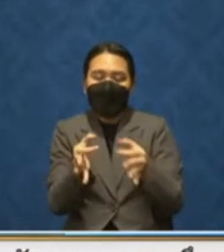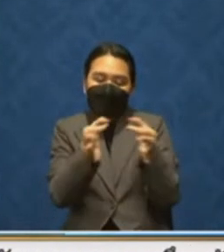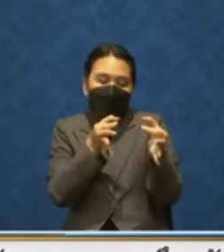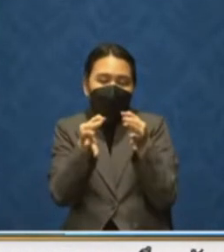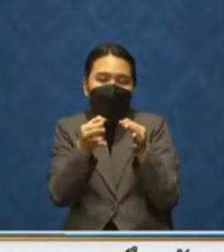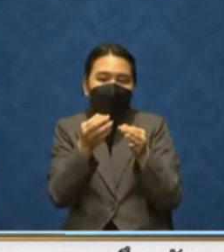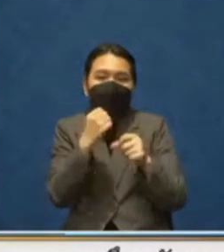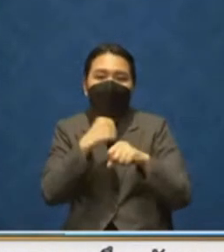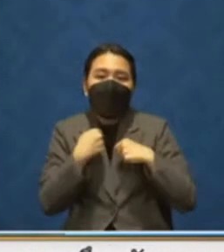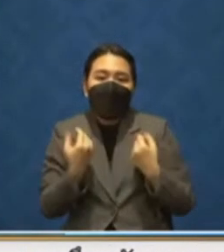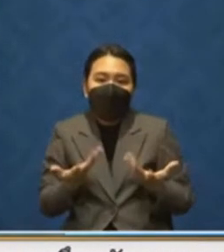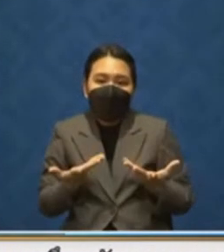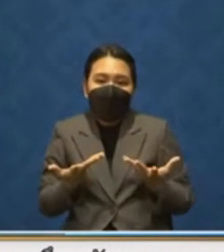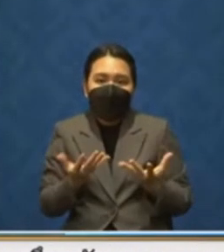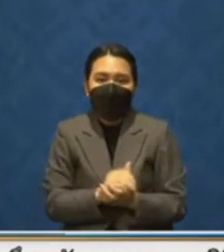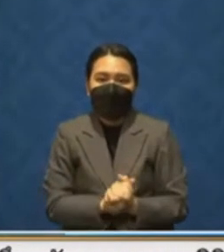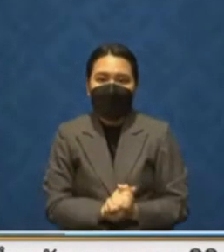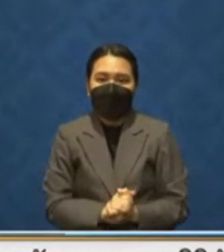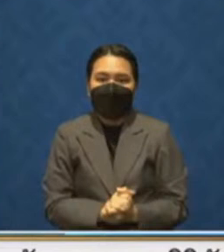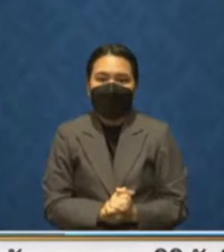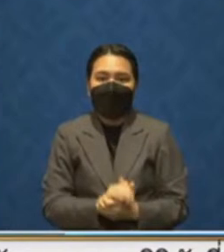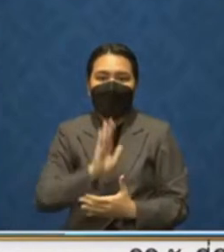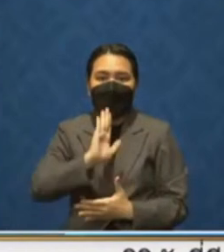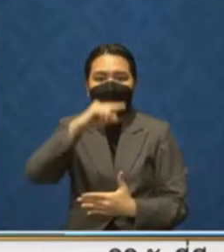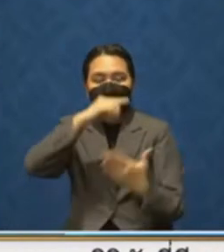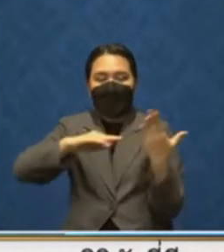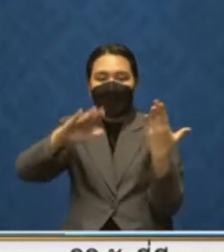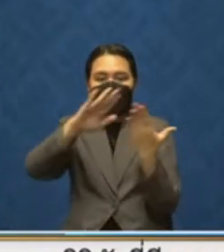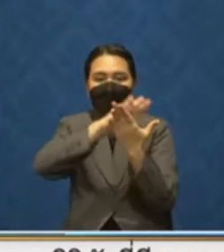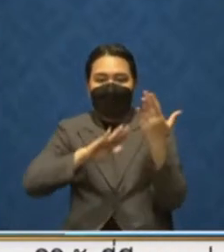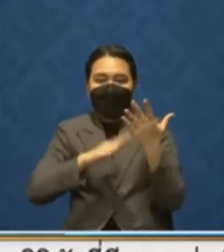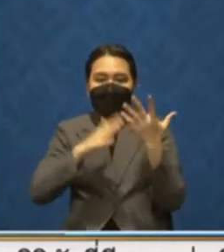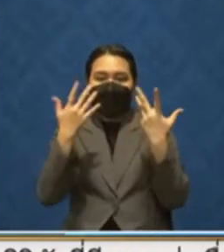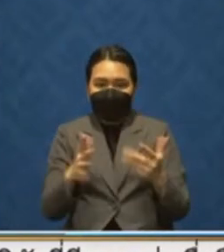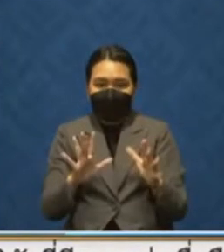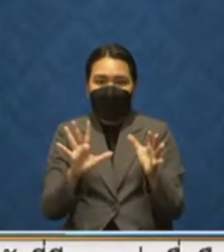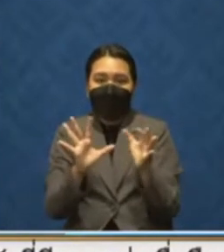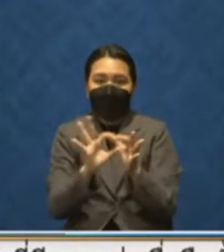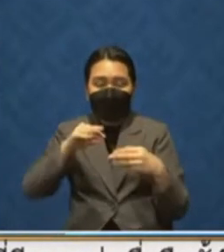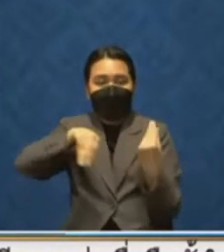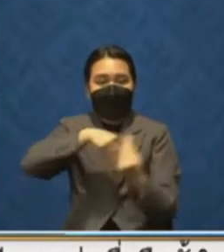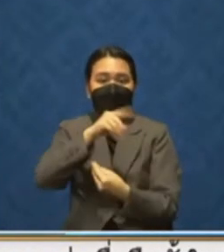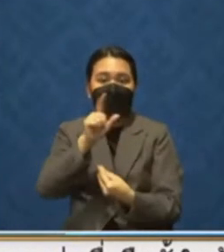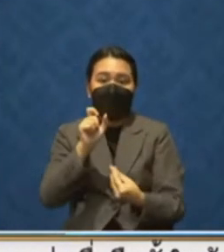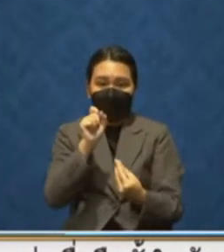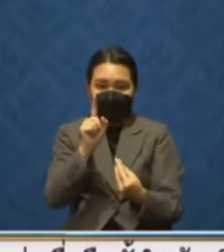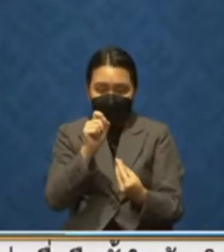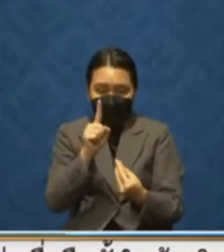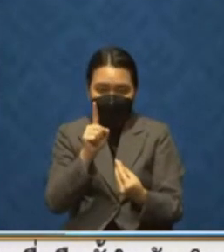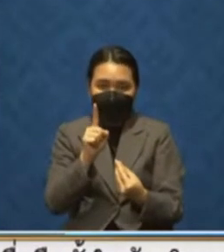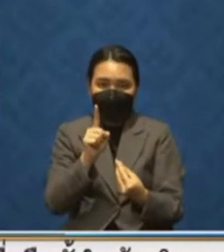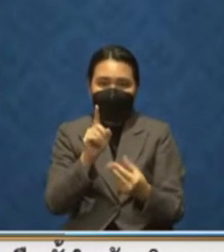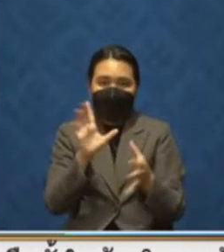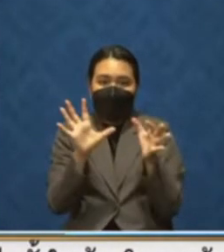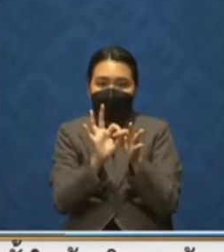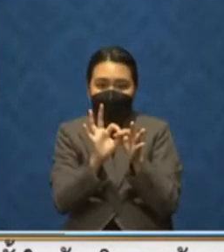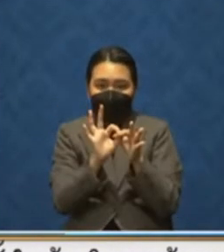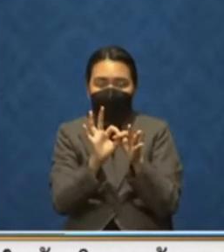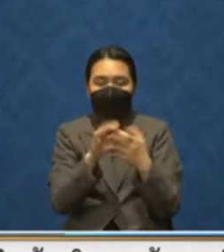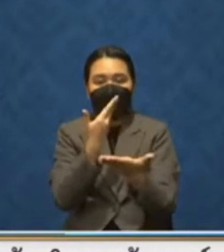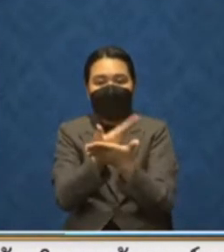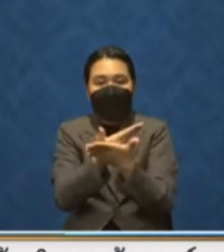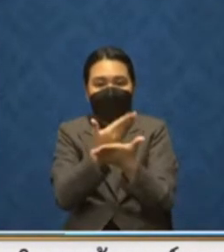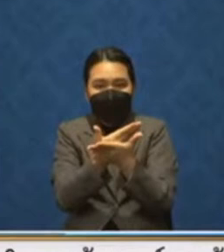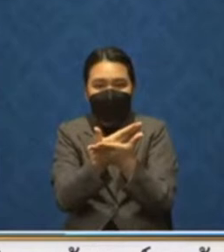ไงครับกับสิ่งที่มันเกิดขึ้นในประเทศไทยแล้วในเรื่องของเศรษฐศาสตร์ในเรื่องการพูดถึงเรื่องของดัชนีเกี่ยวกับเศรษฐศาสตร์เรา